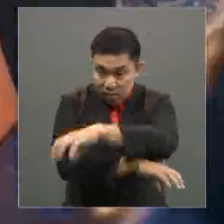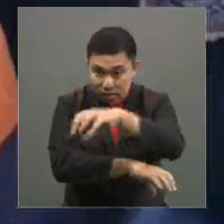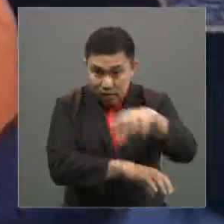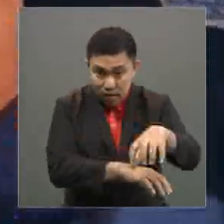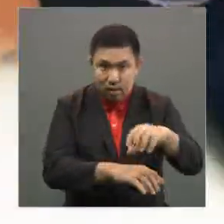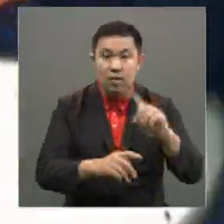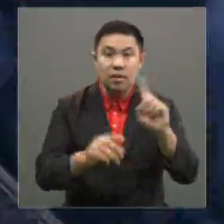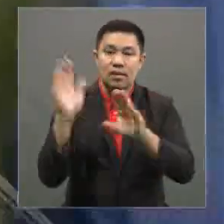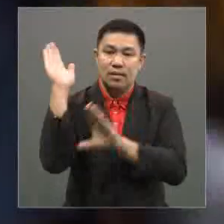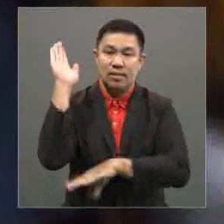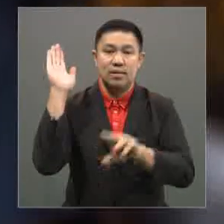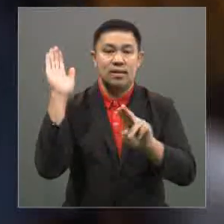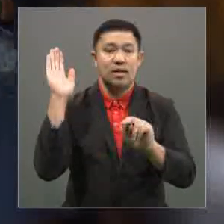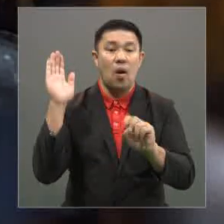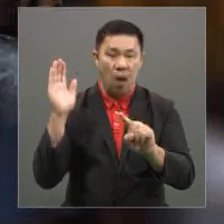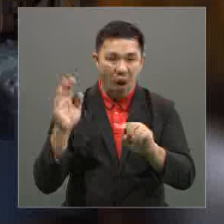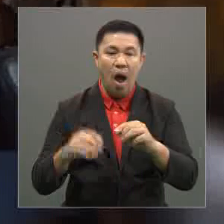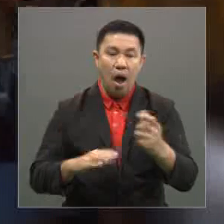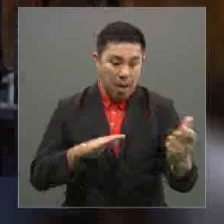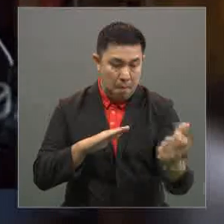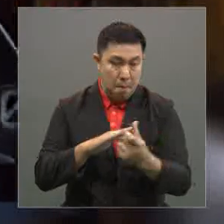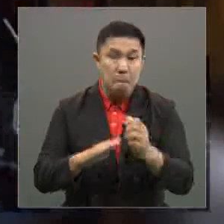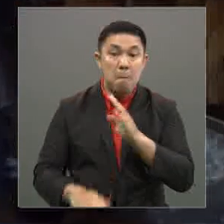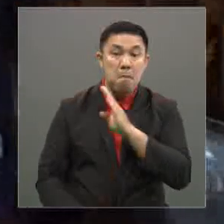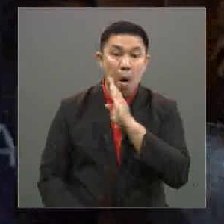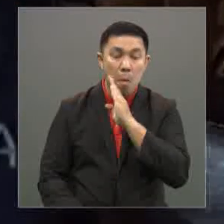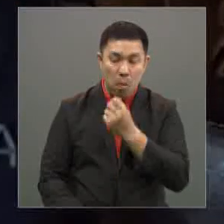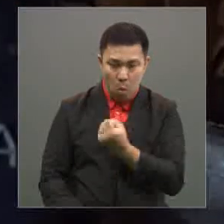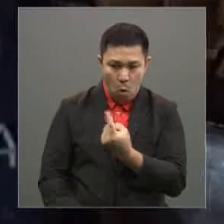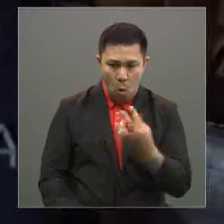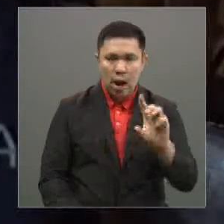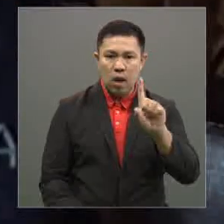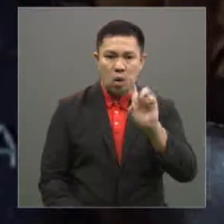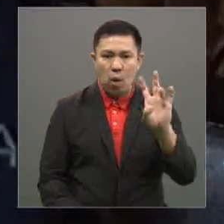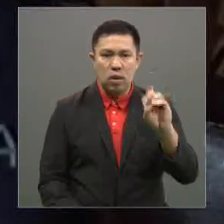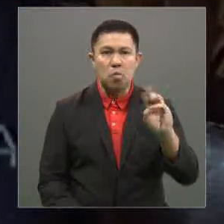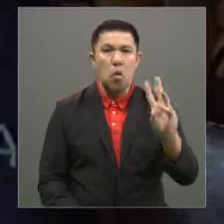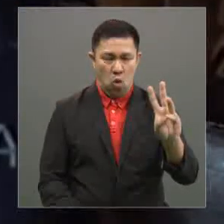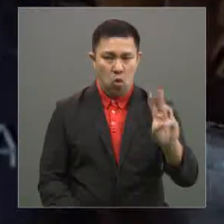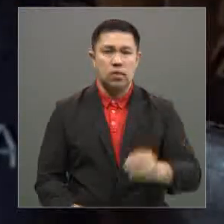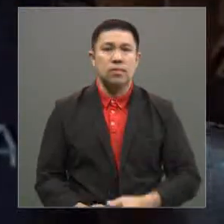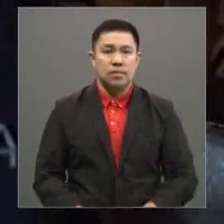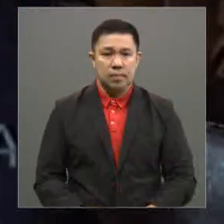ในจังหวัดนครศรีธรรมราชพบแผ่นป้ายทะเบียนปลอมอีก 176แผ่น